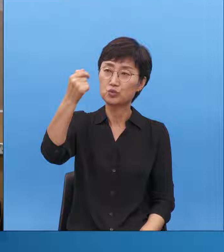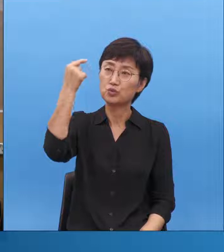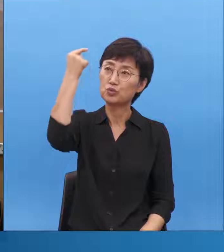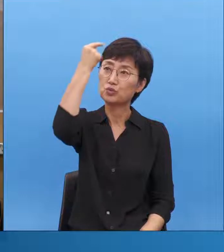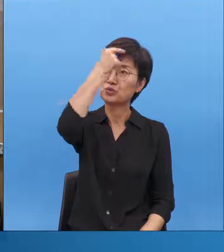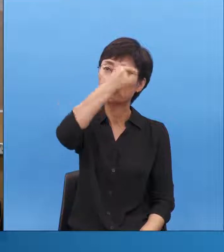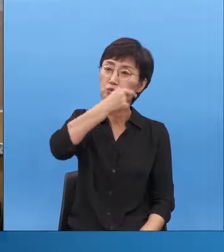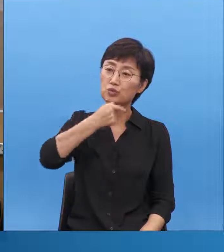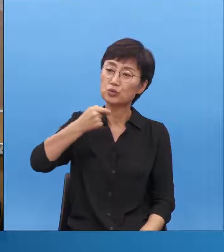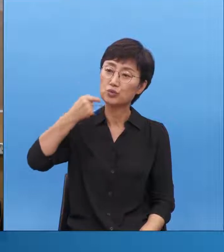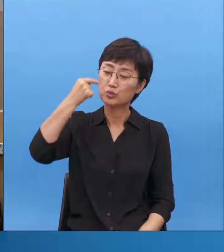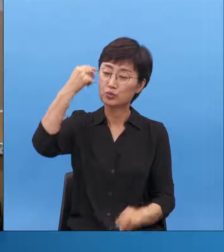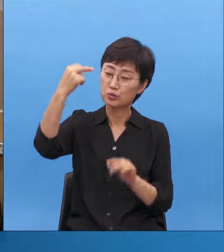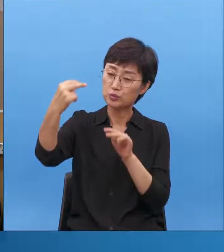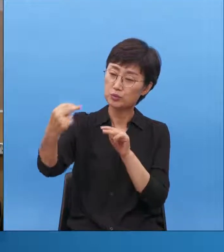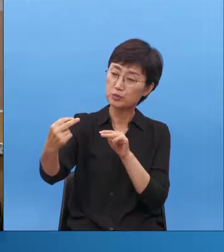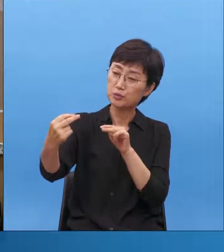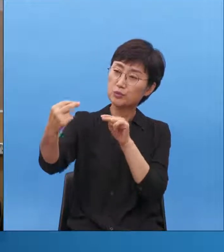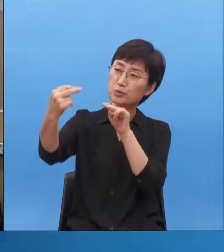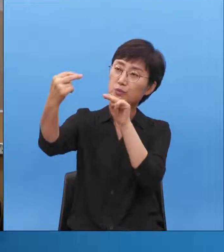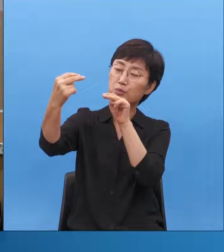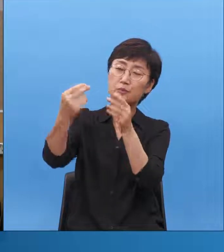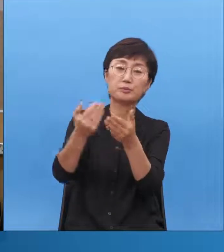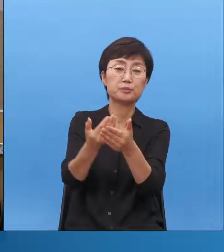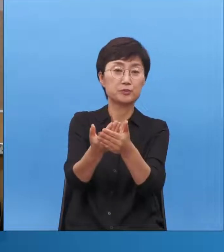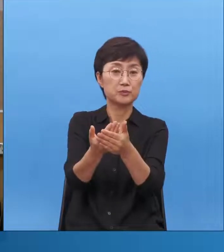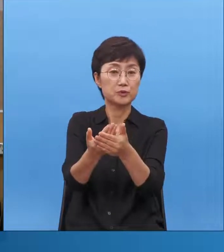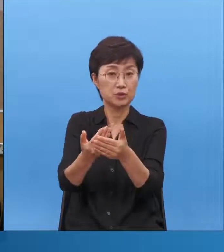주의 얼굴